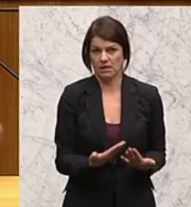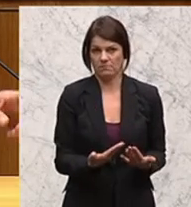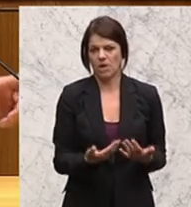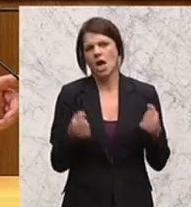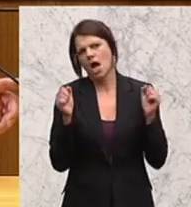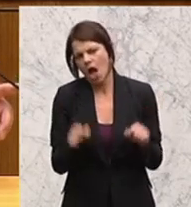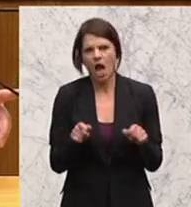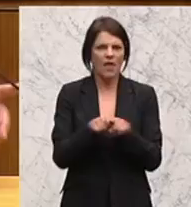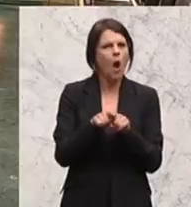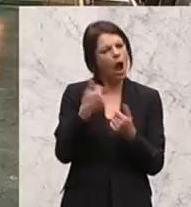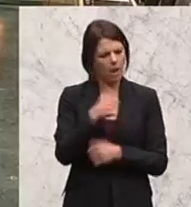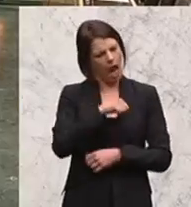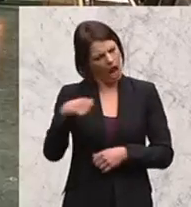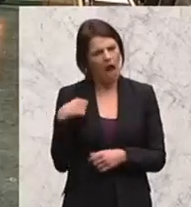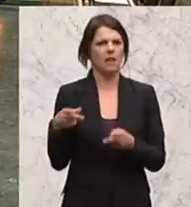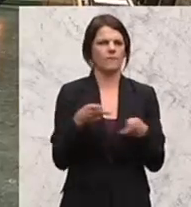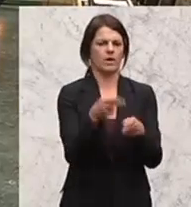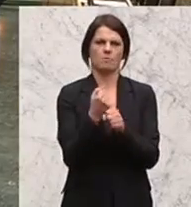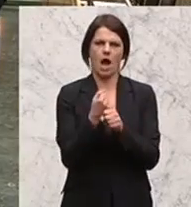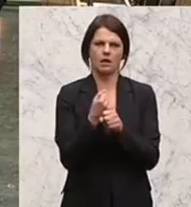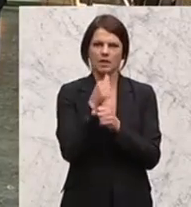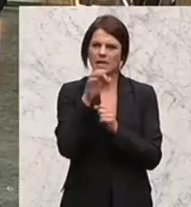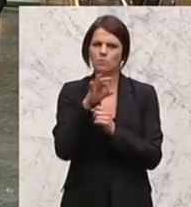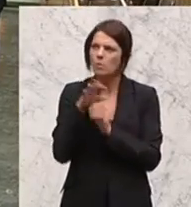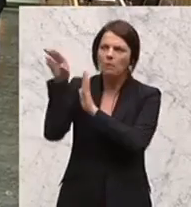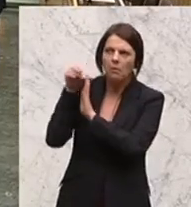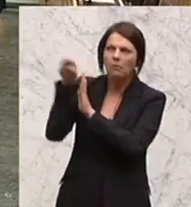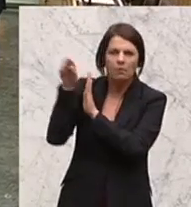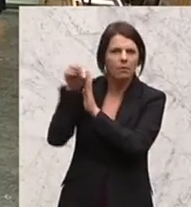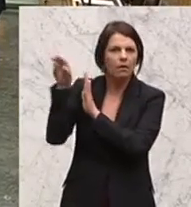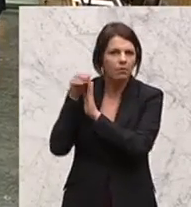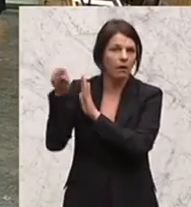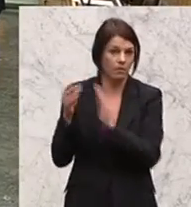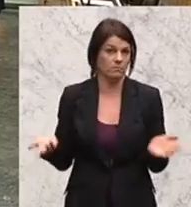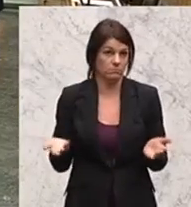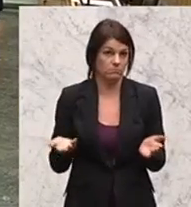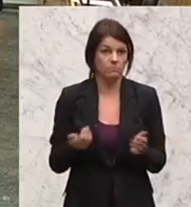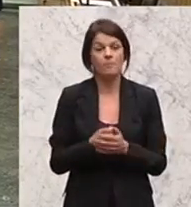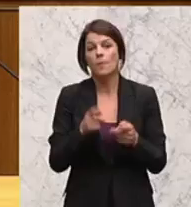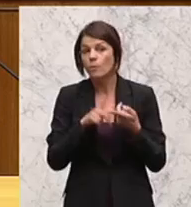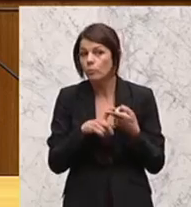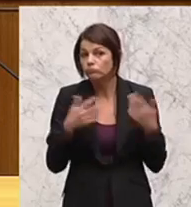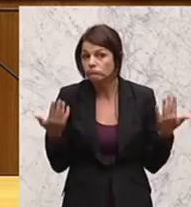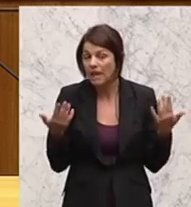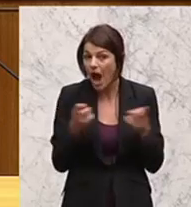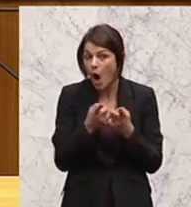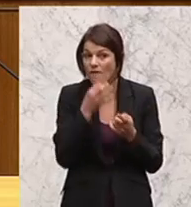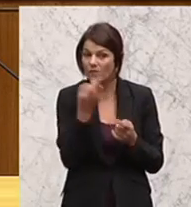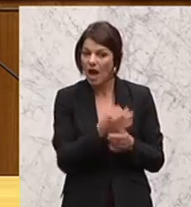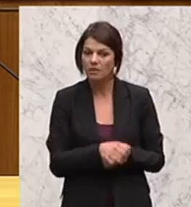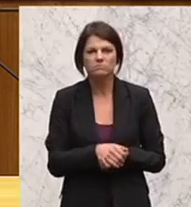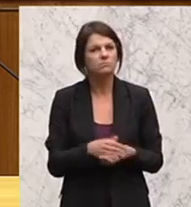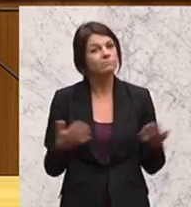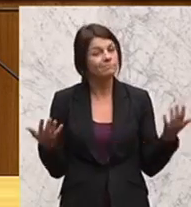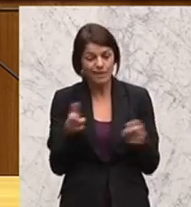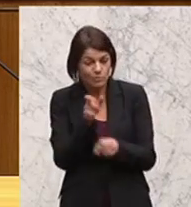man doch einmal auch einen eigenständigen Weg gehen, ohne überall nachhüpfen zu müssen. Und die Frage ist, wo hört es auf